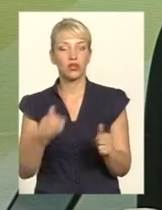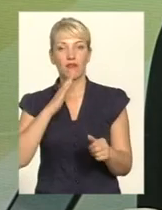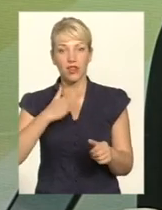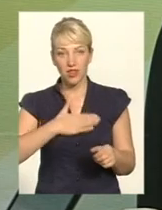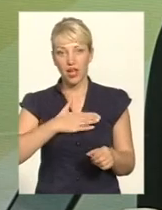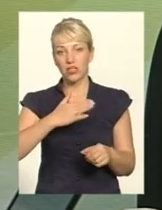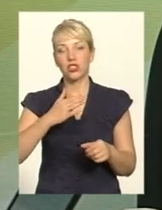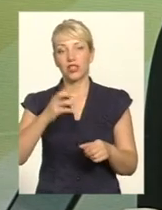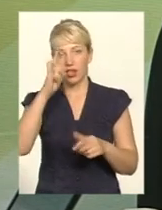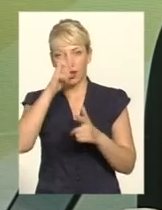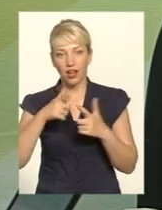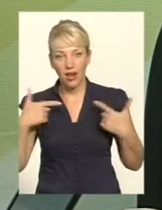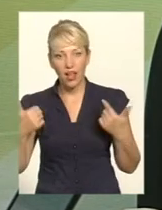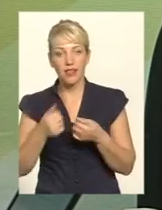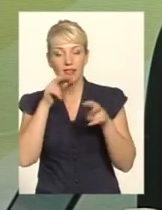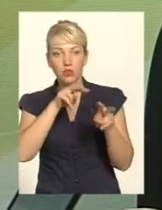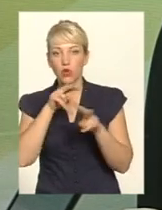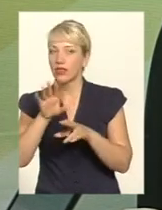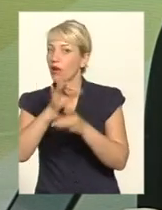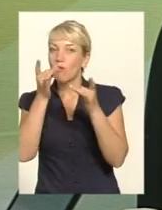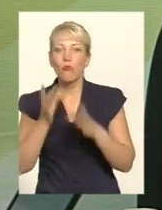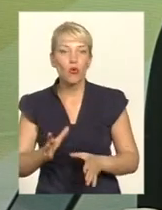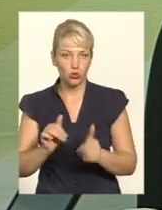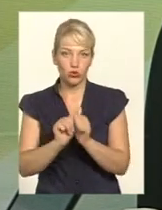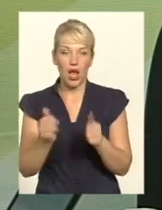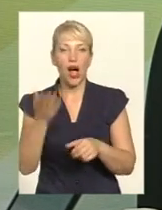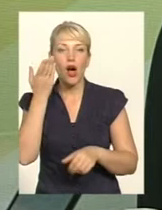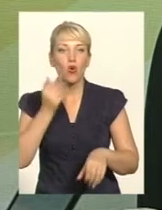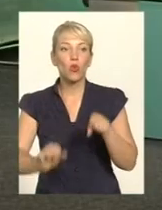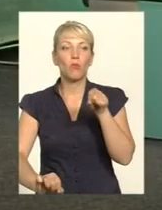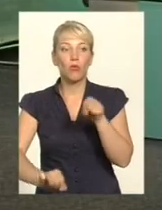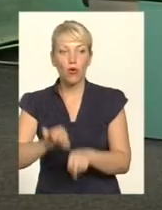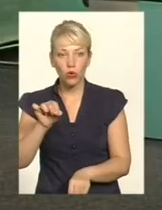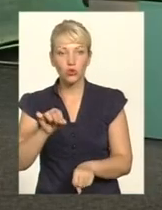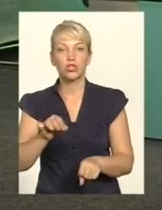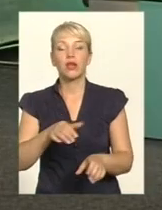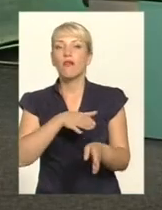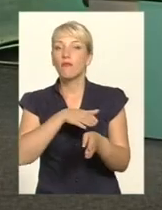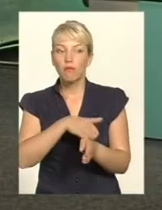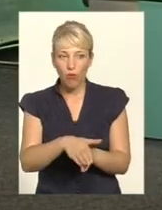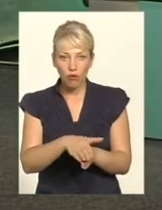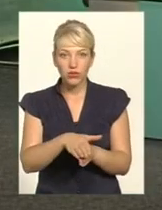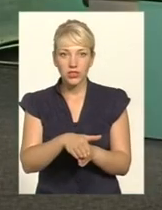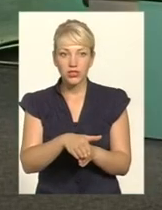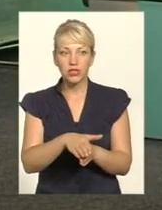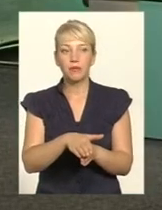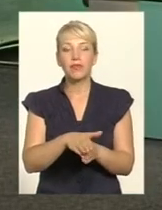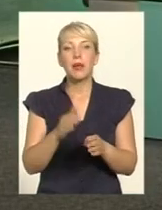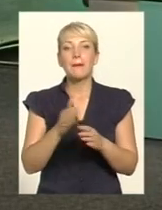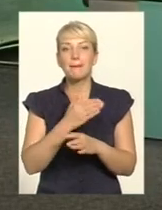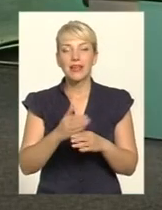країні спостерігається. І не просто розлучень, а коли порушені повністю, навіть між розлученими